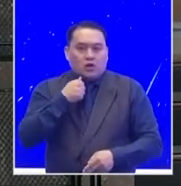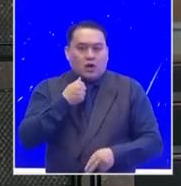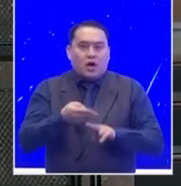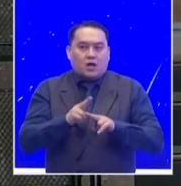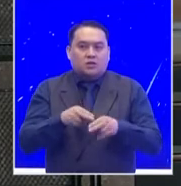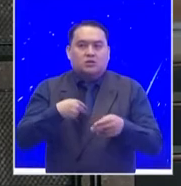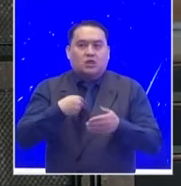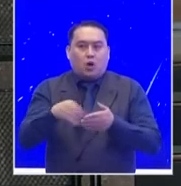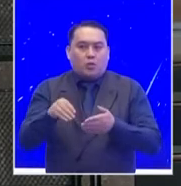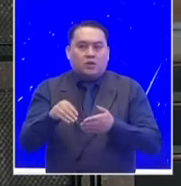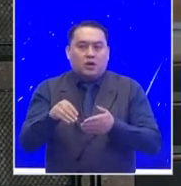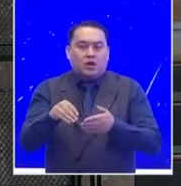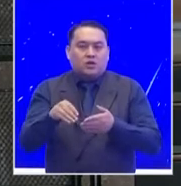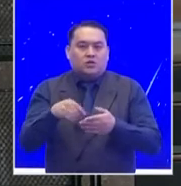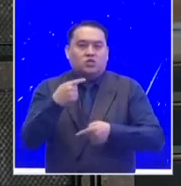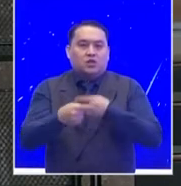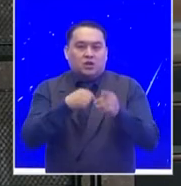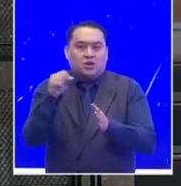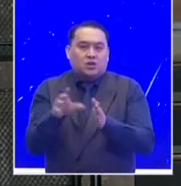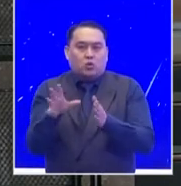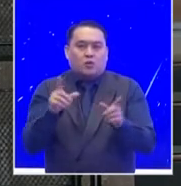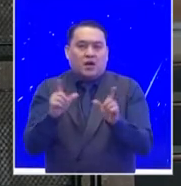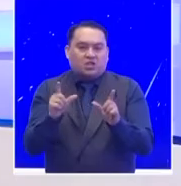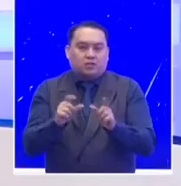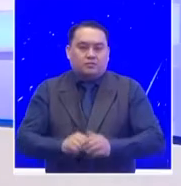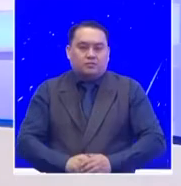данные закупки проводятся непосредственно через электронный магазин.